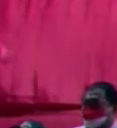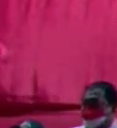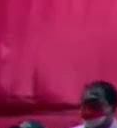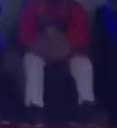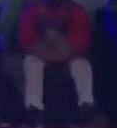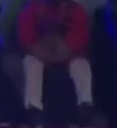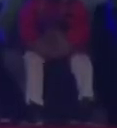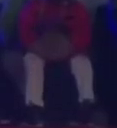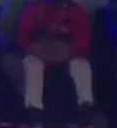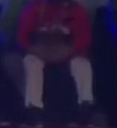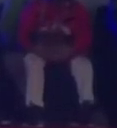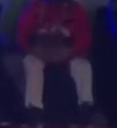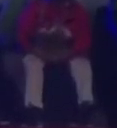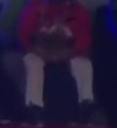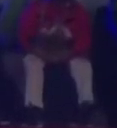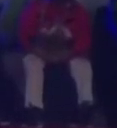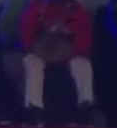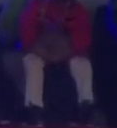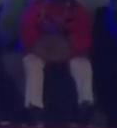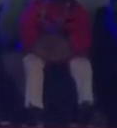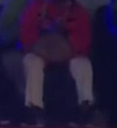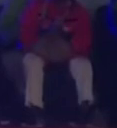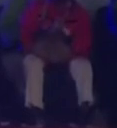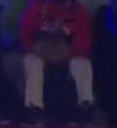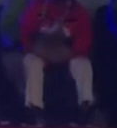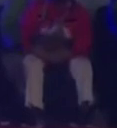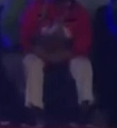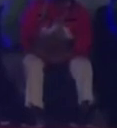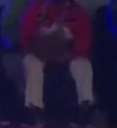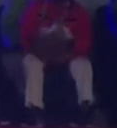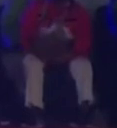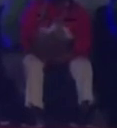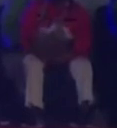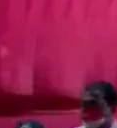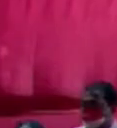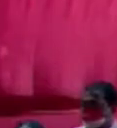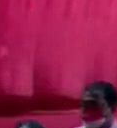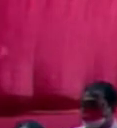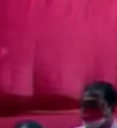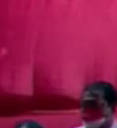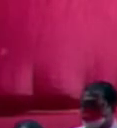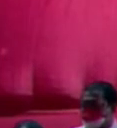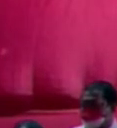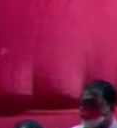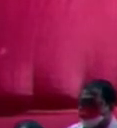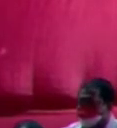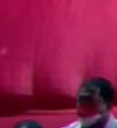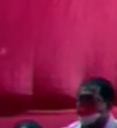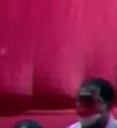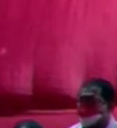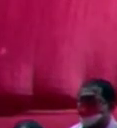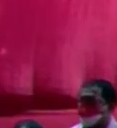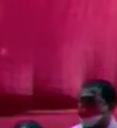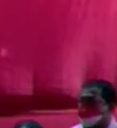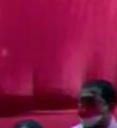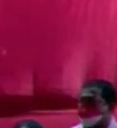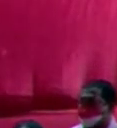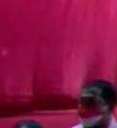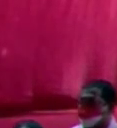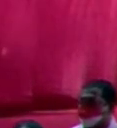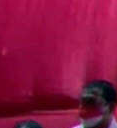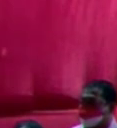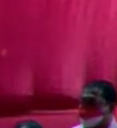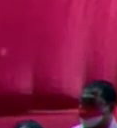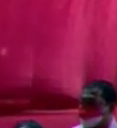Hai selamat jalan saudaraku Hai doaku beserta kalian semua